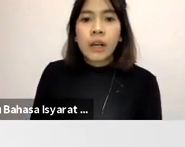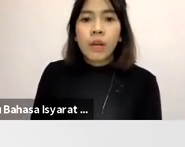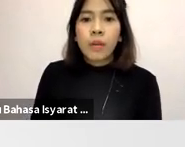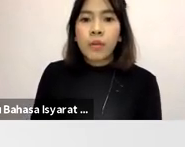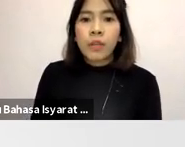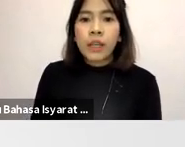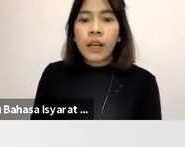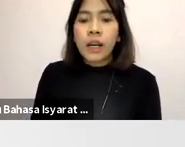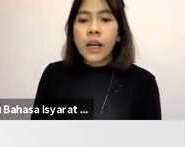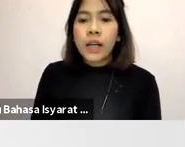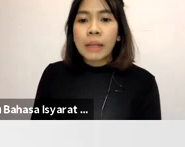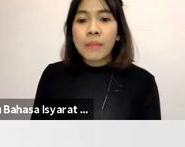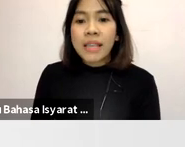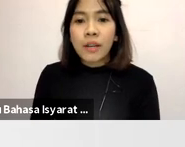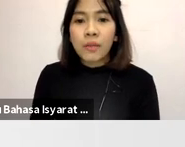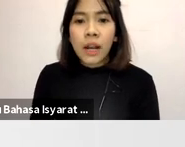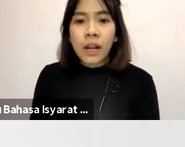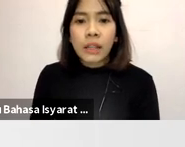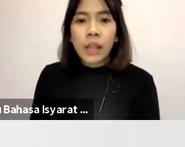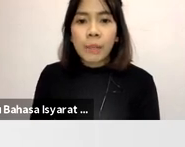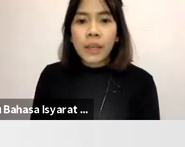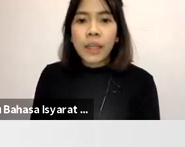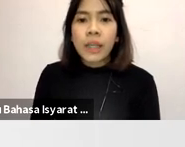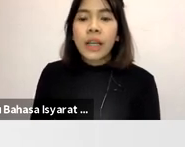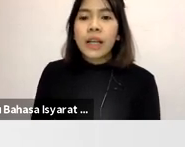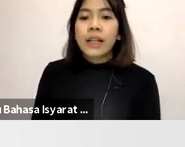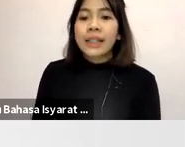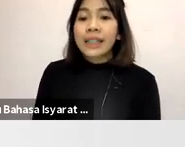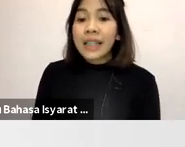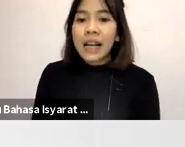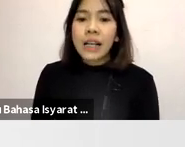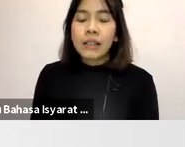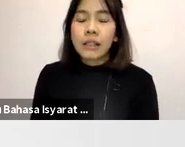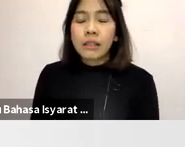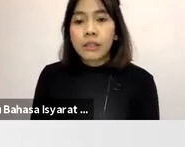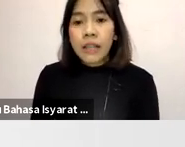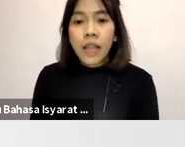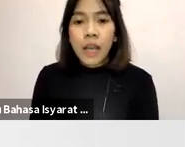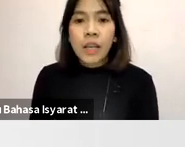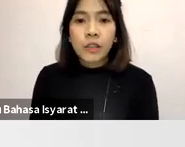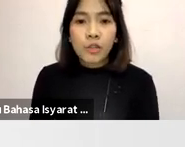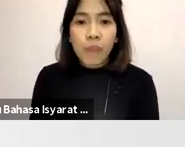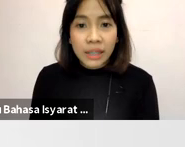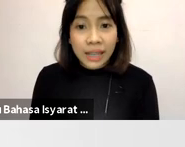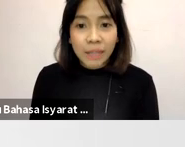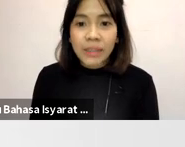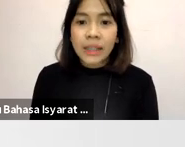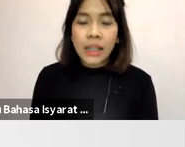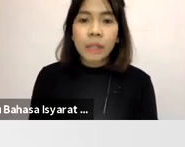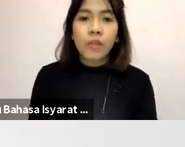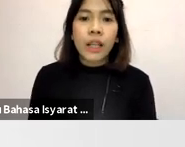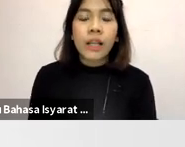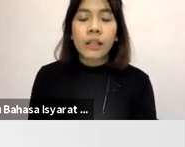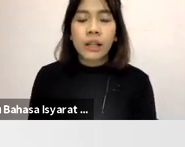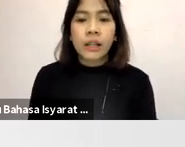Walaupun mungkin masih banyak kekurangan tetapi ketika SDM dari juru bahasa isyarat